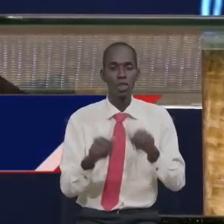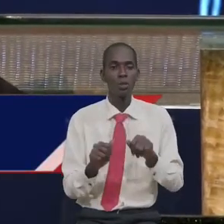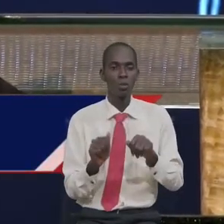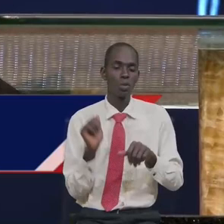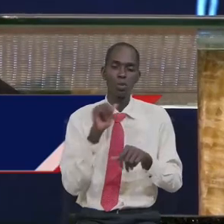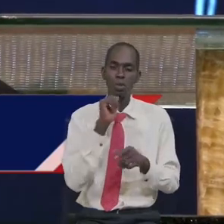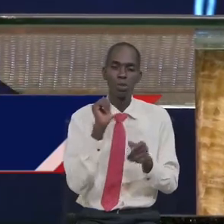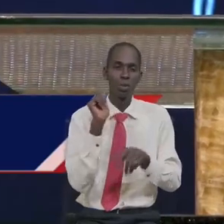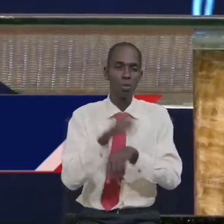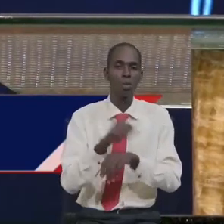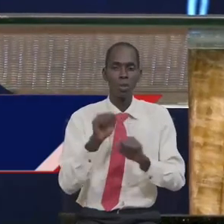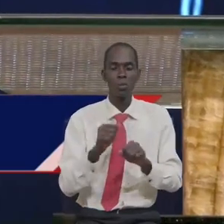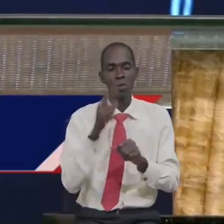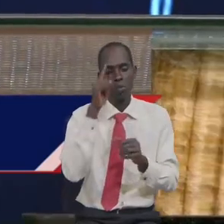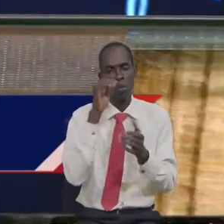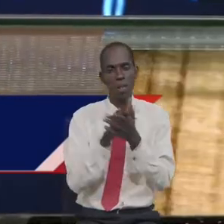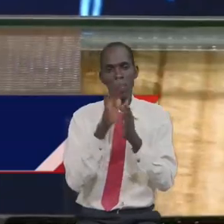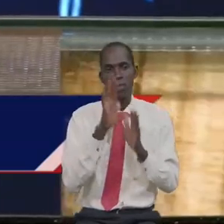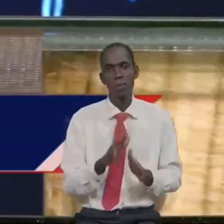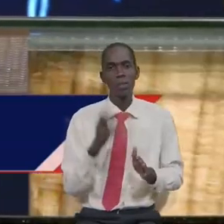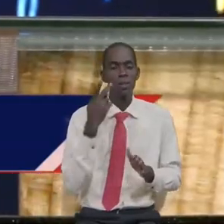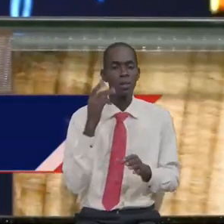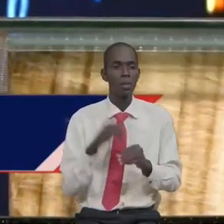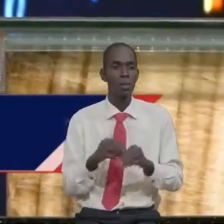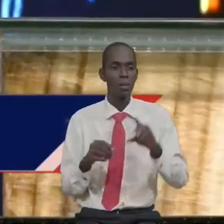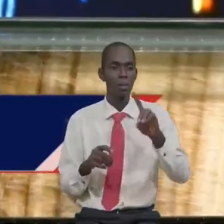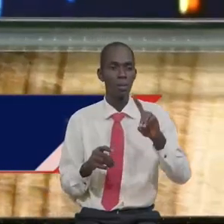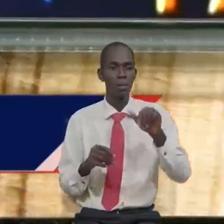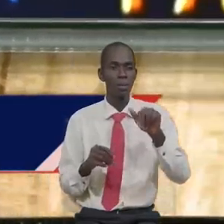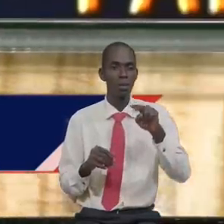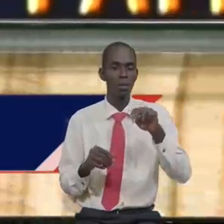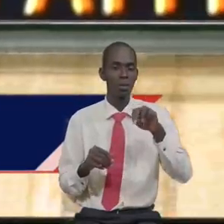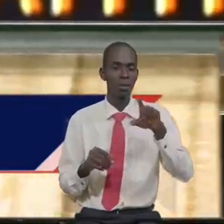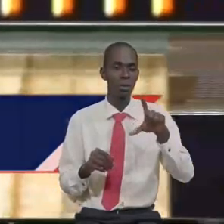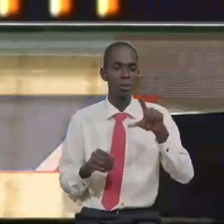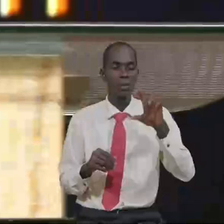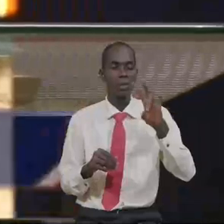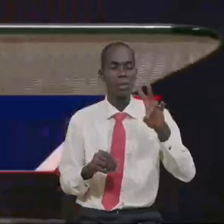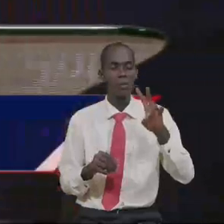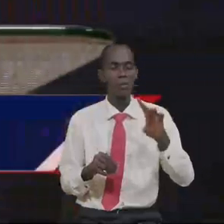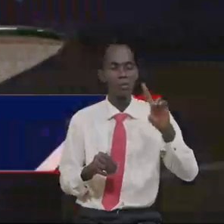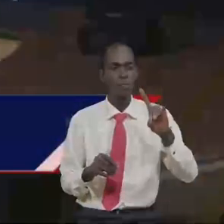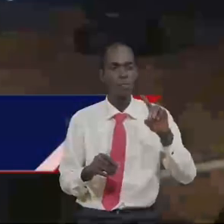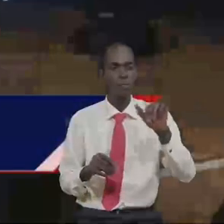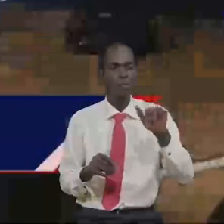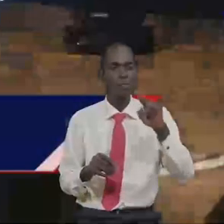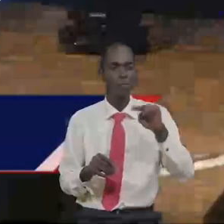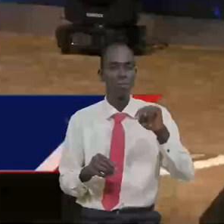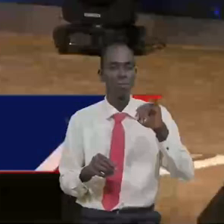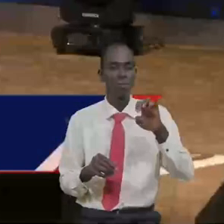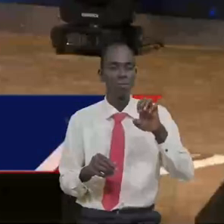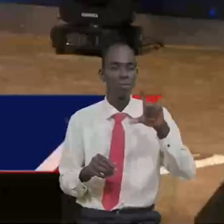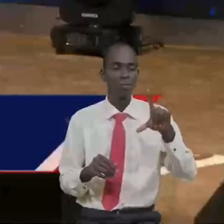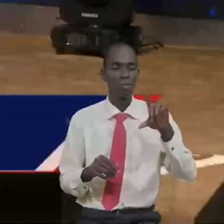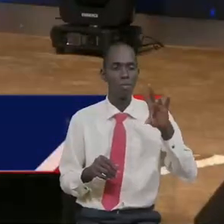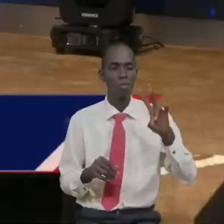Dieu. On va à Daniel chapitre 7, versets 13 et 14.